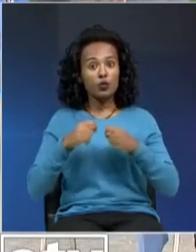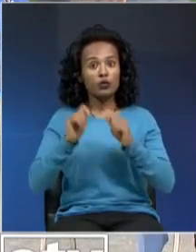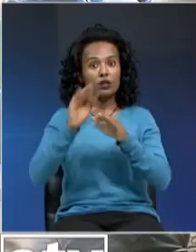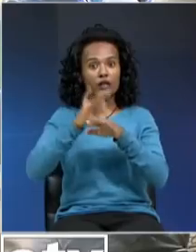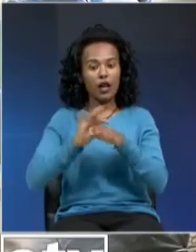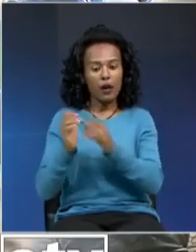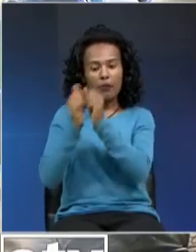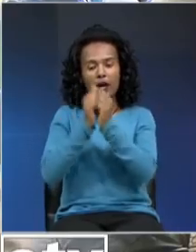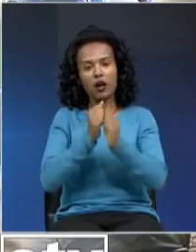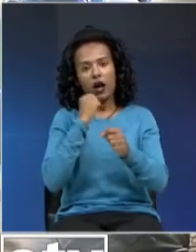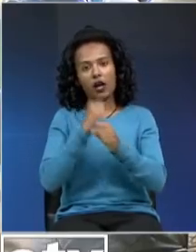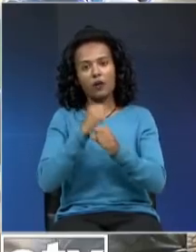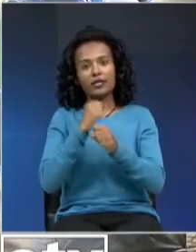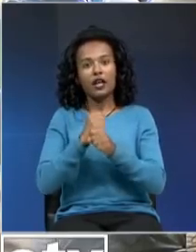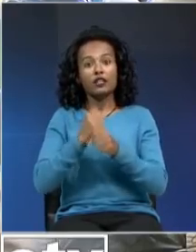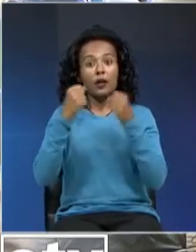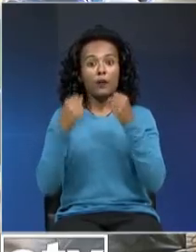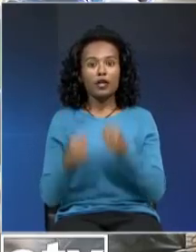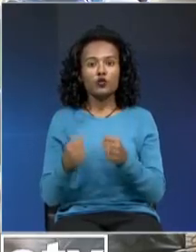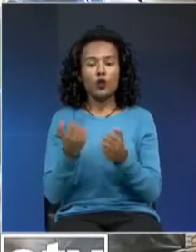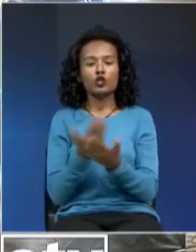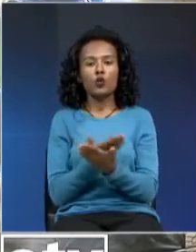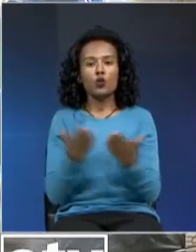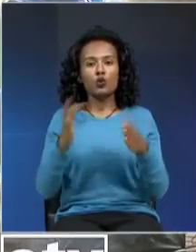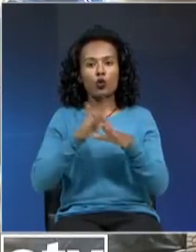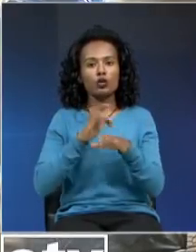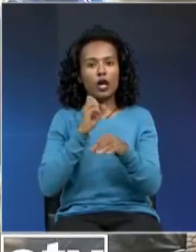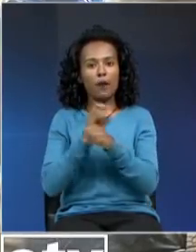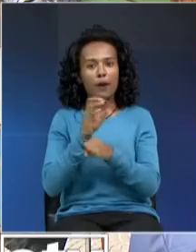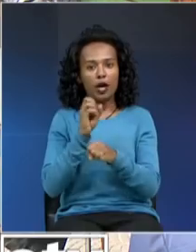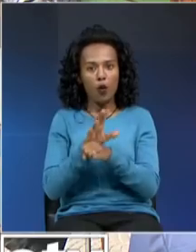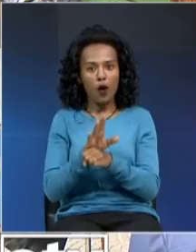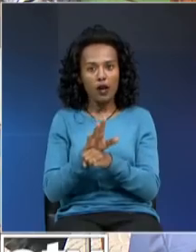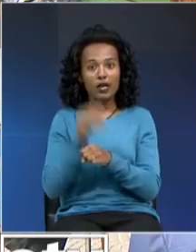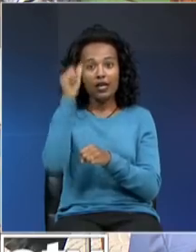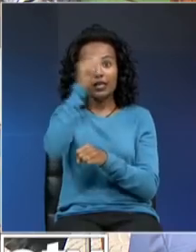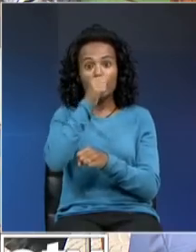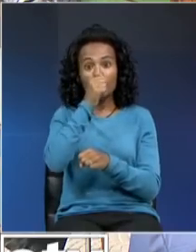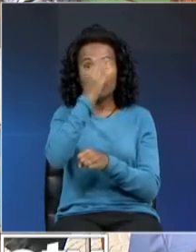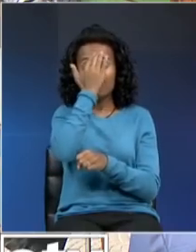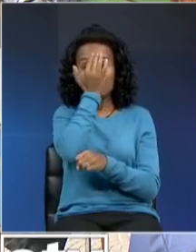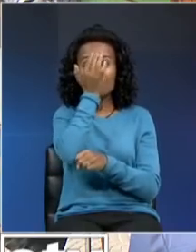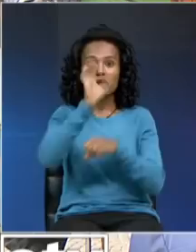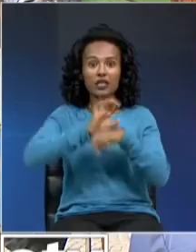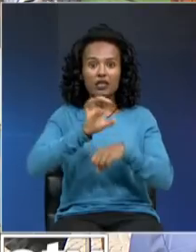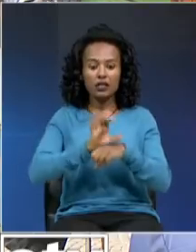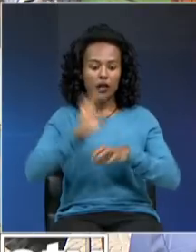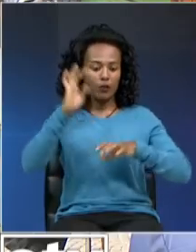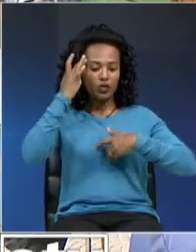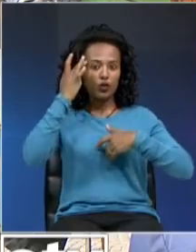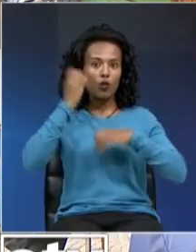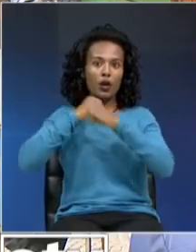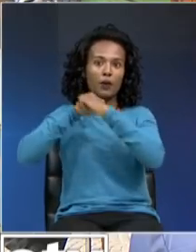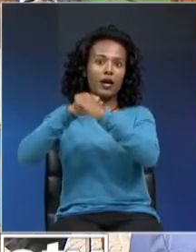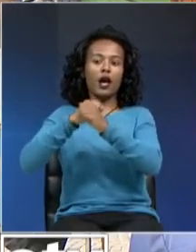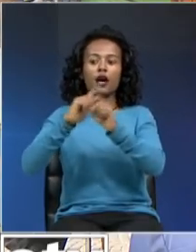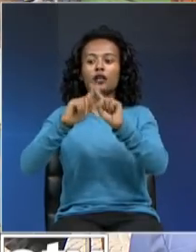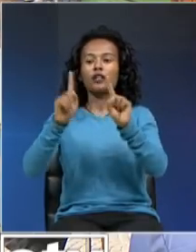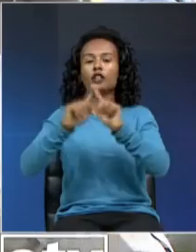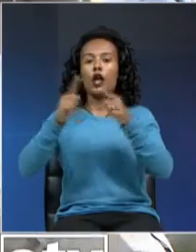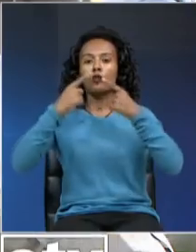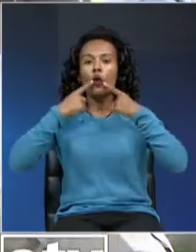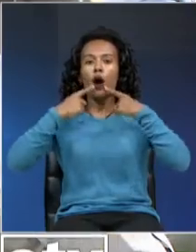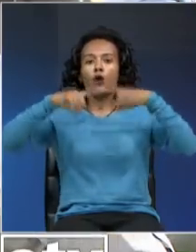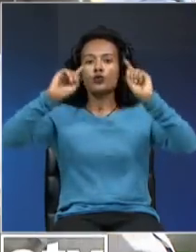ላይ በጋራ ለመስራት የሚያስችሏቸው ጉዳዮች ላይ መከሩ። የኢትዮጵያ ኦርቶዶክስ ተዋህዶ ቤተክርስቲያን በሽታውን ለመከላከል የተለያዩ